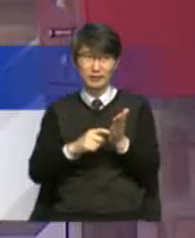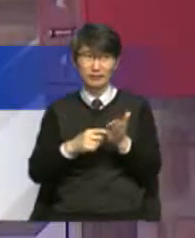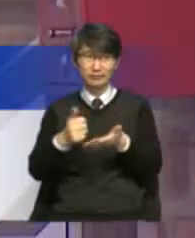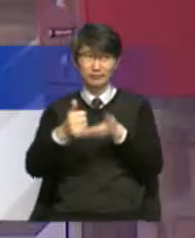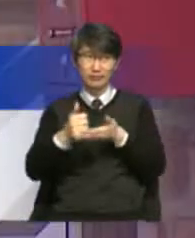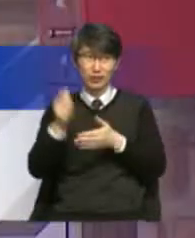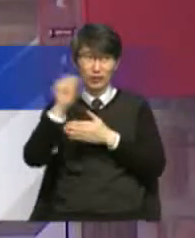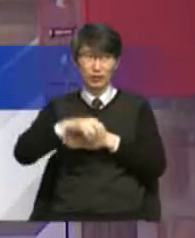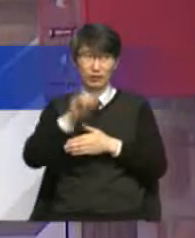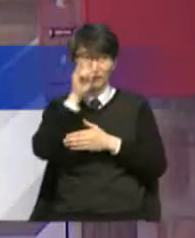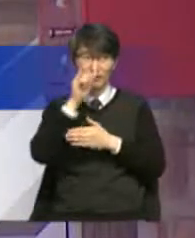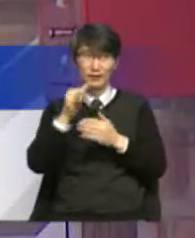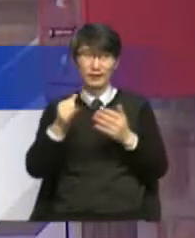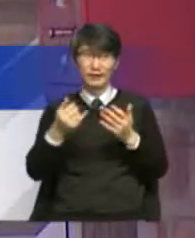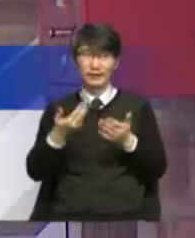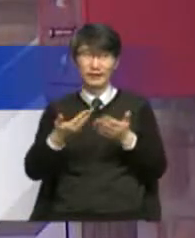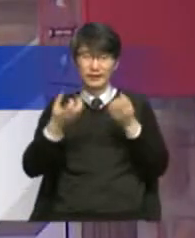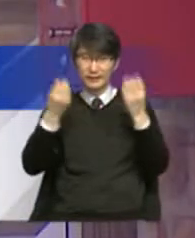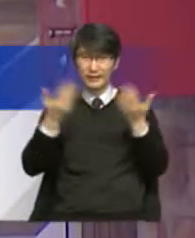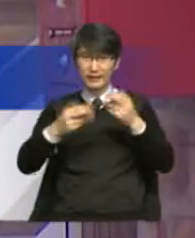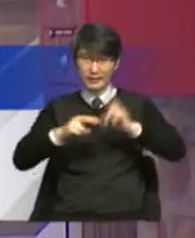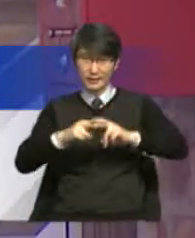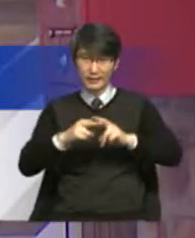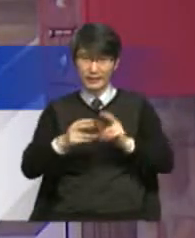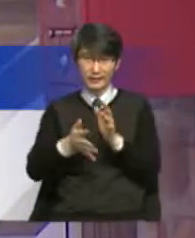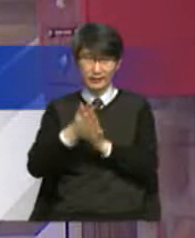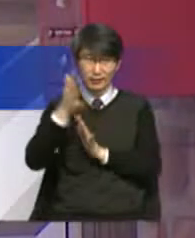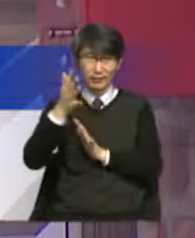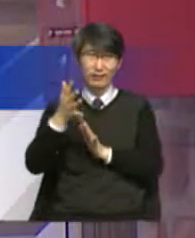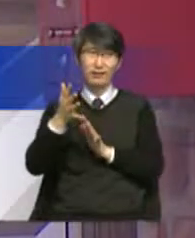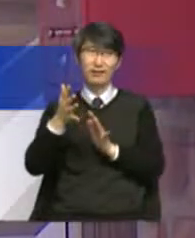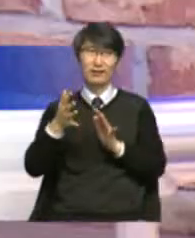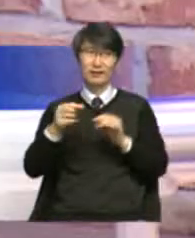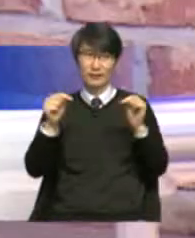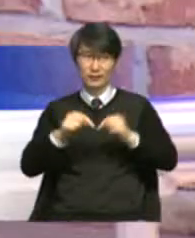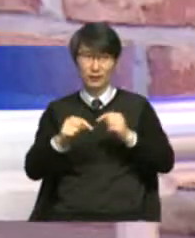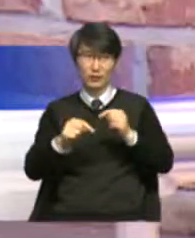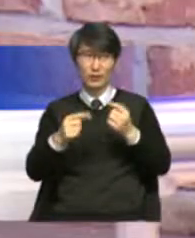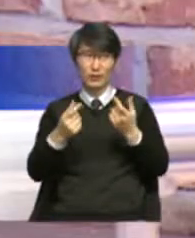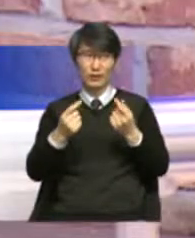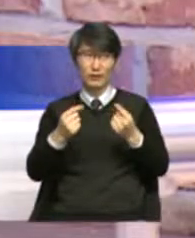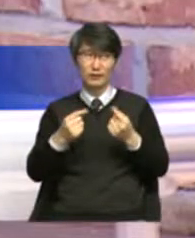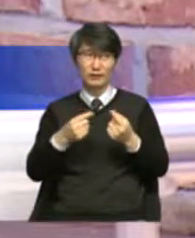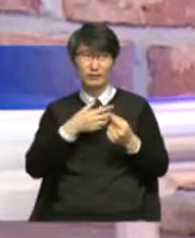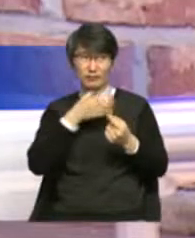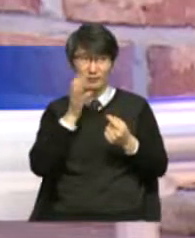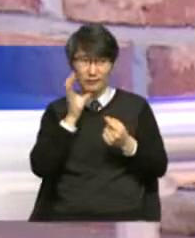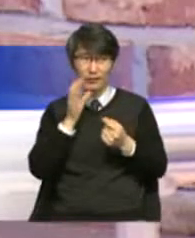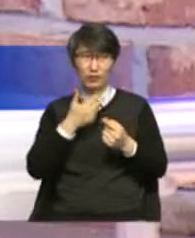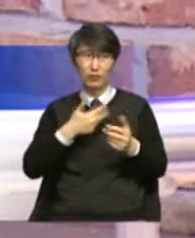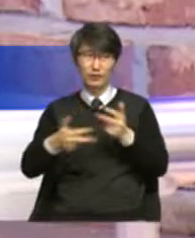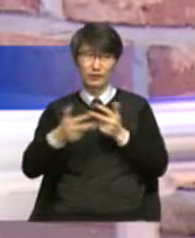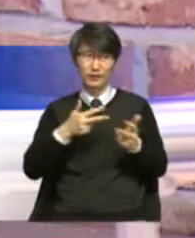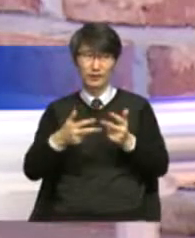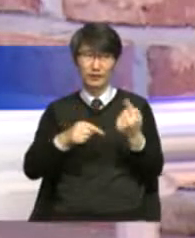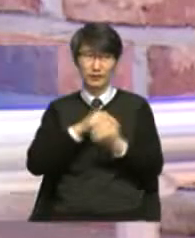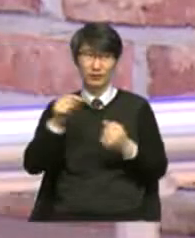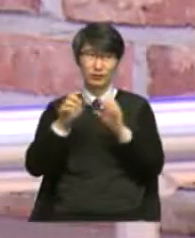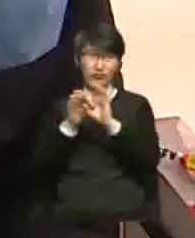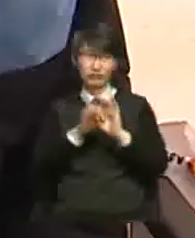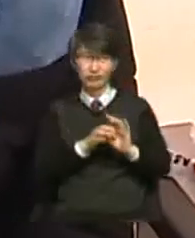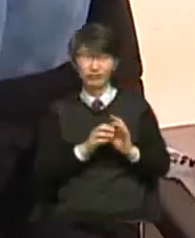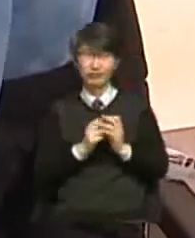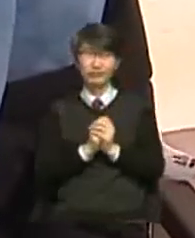있습니다. 창업지원센터 같은 일자리 시설, 쪽방 상담소 같은 취약계층 복지시설은 계속해서 운영을